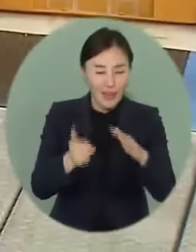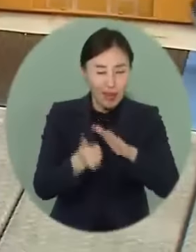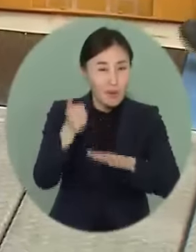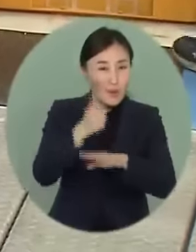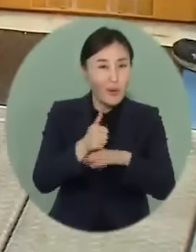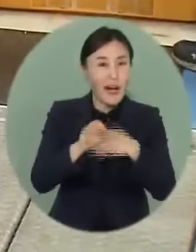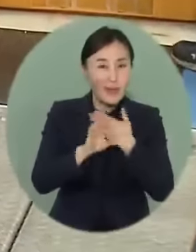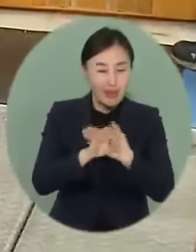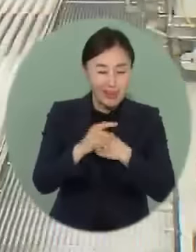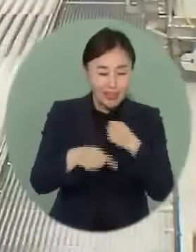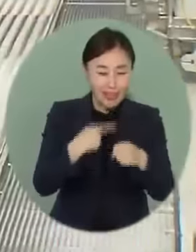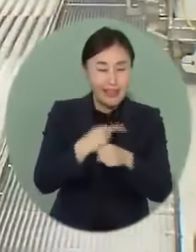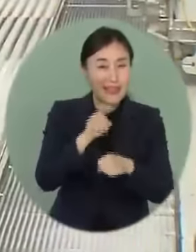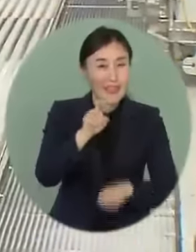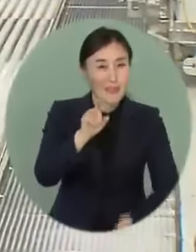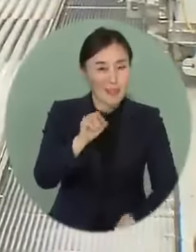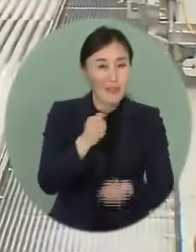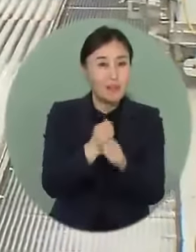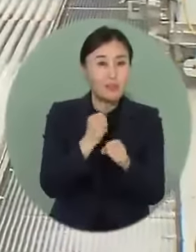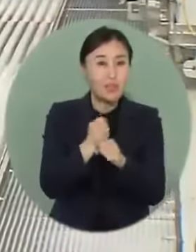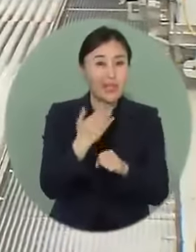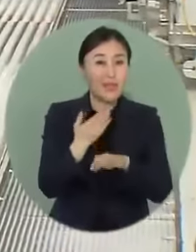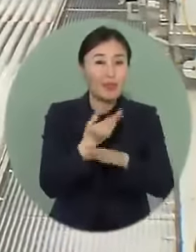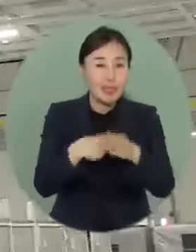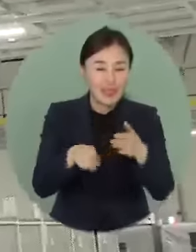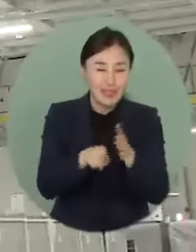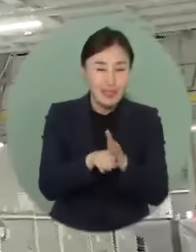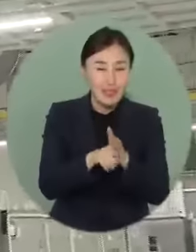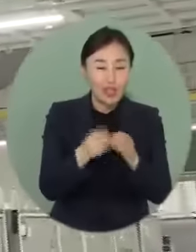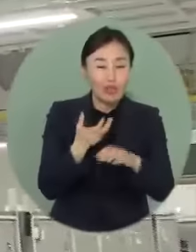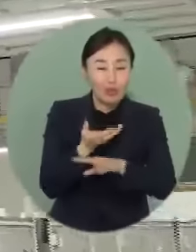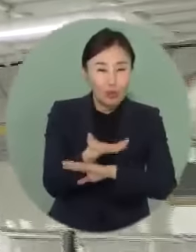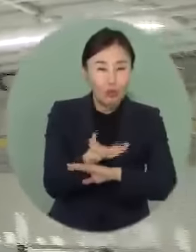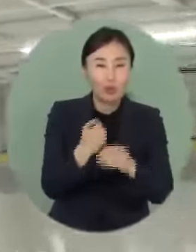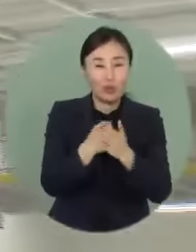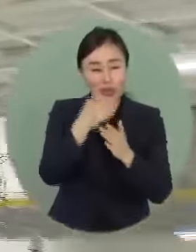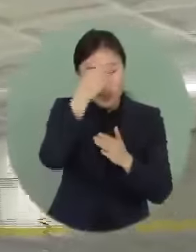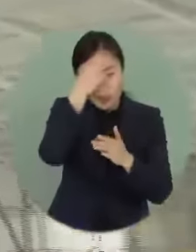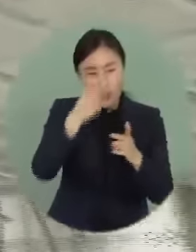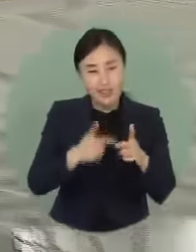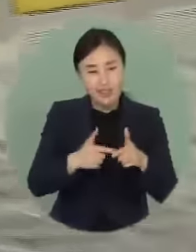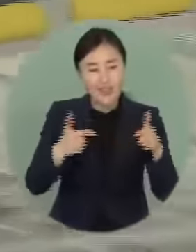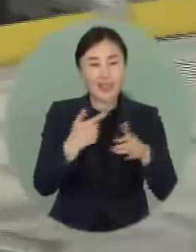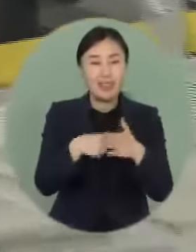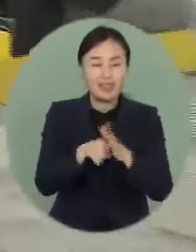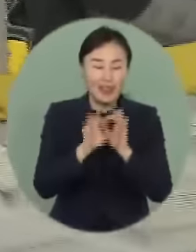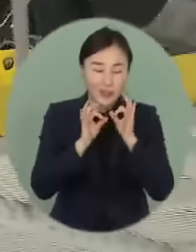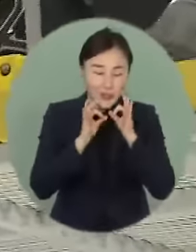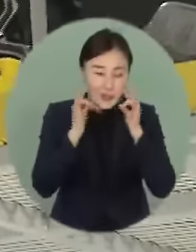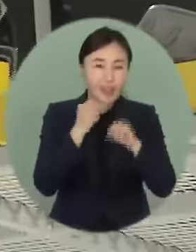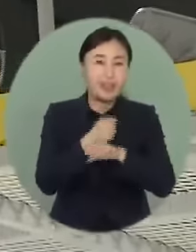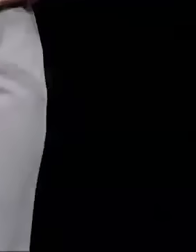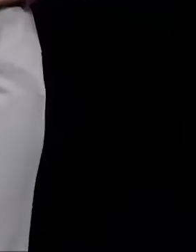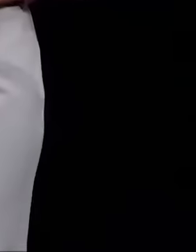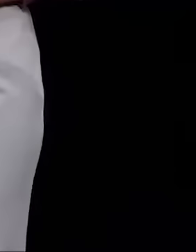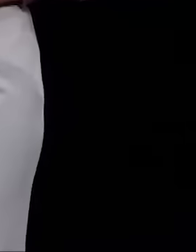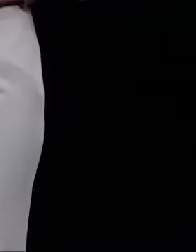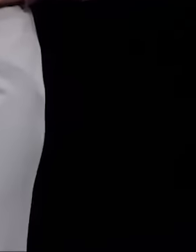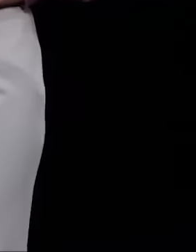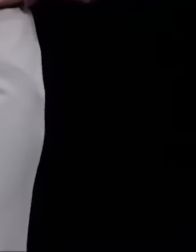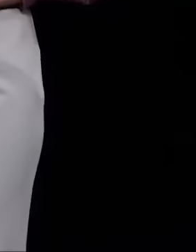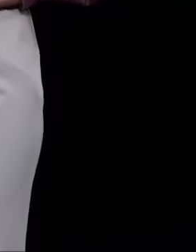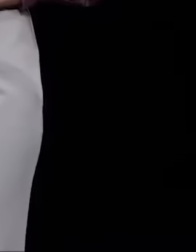대가 생산될 수 있도록 수출 확대와 기술 개발에 나선다는 계획입니다. MBC 뉴스 김영창입니다.